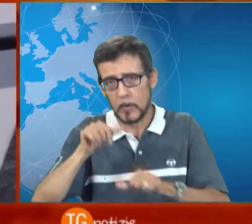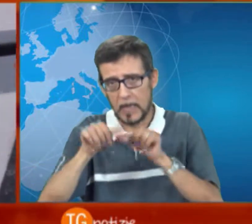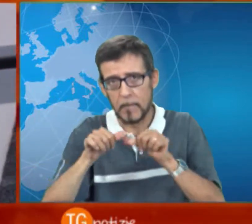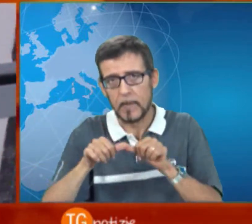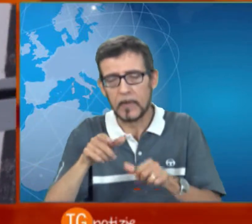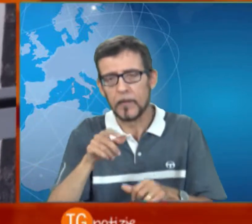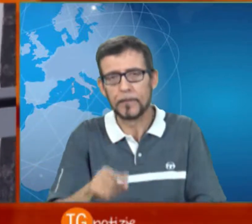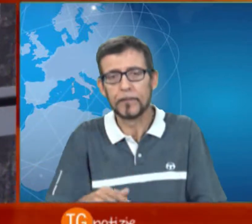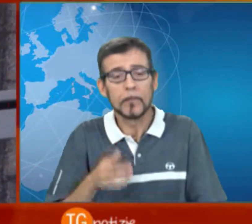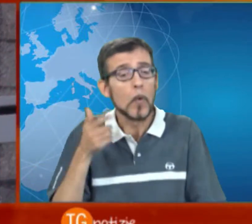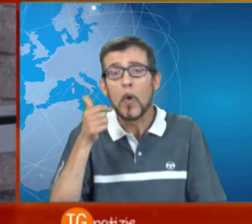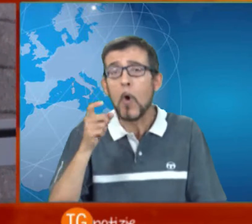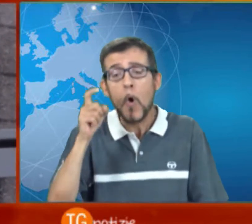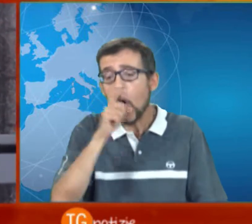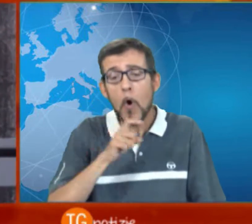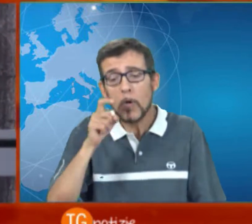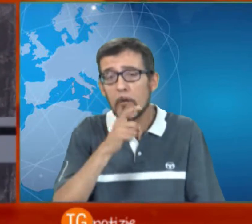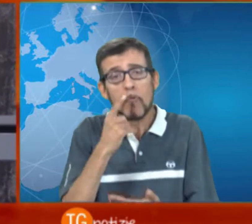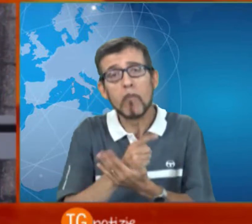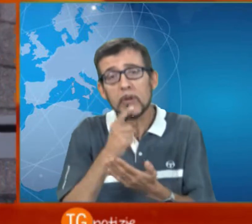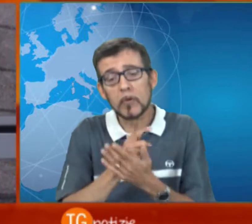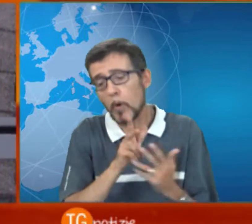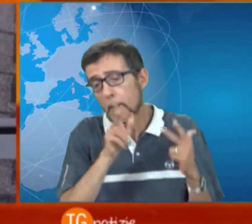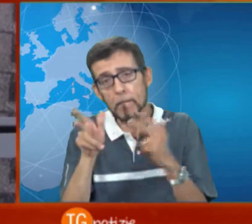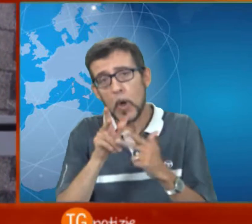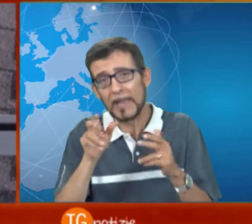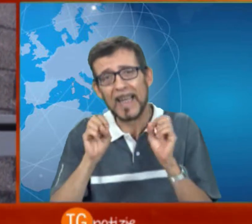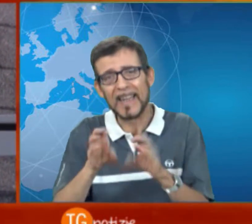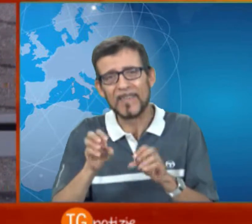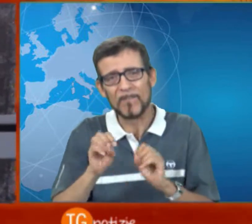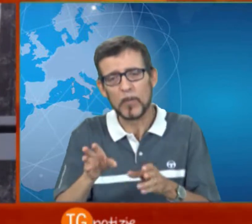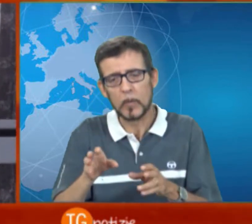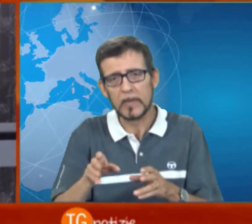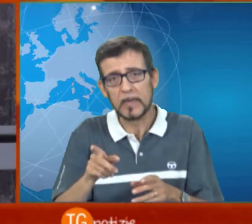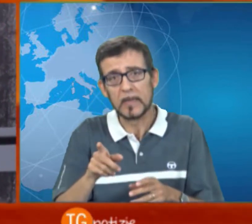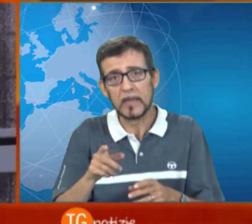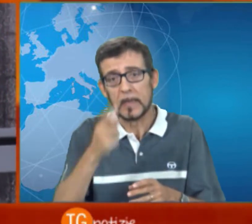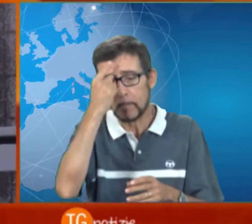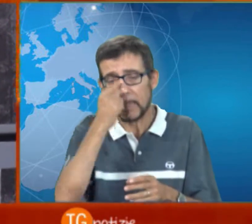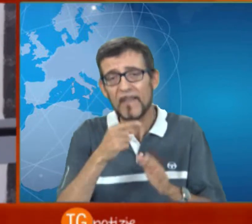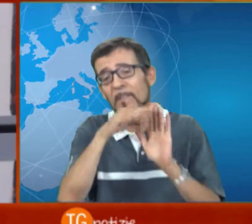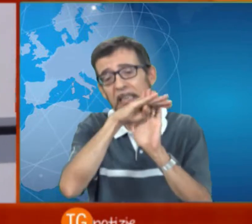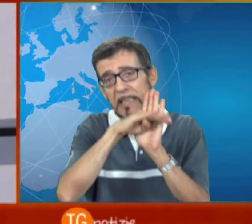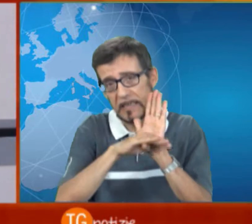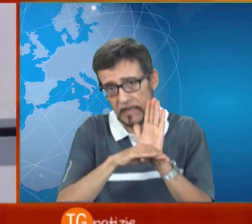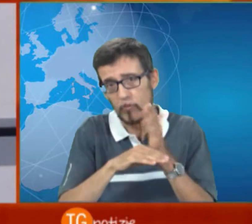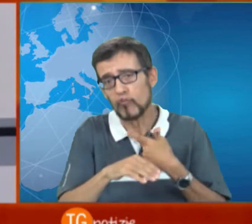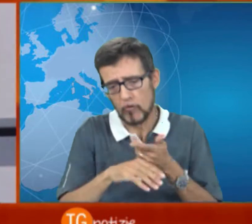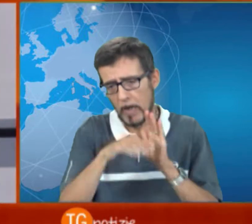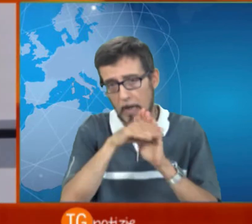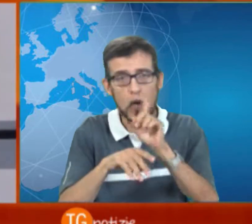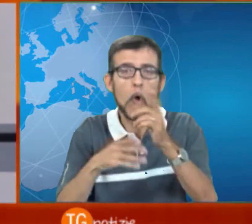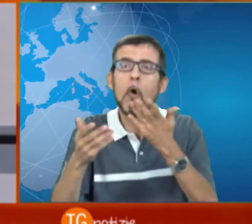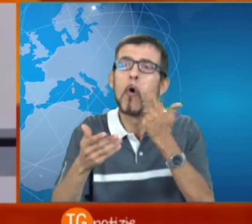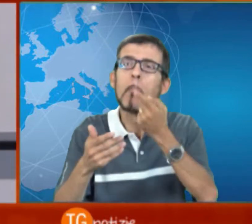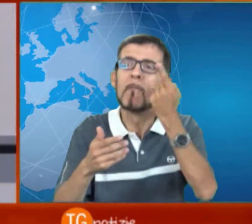Ogni giorno ovviamente bisogna conferire i rifiuti che sono previsti nella scaletta rilasciata dal comune, che lei